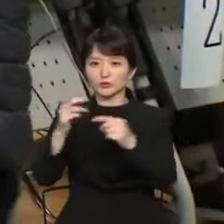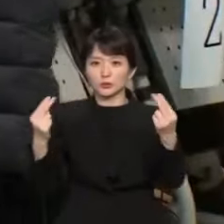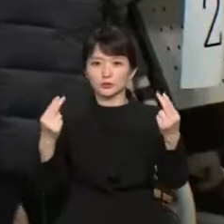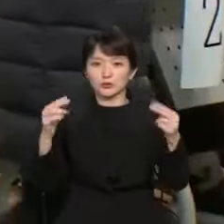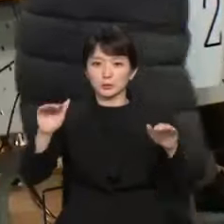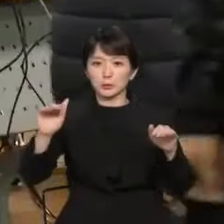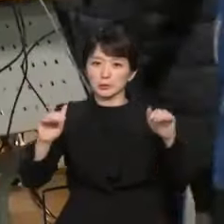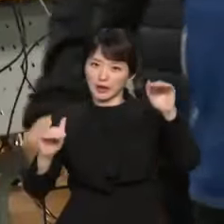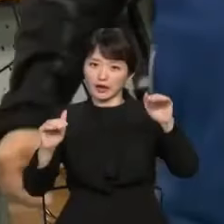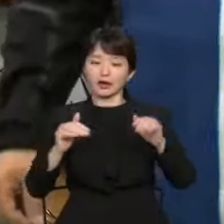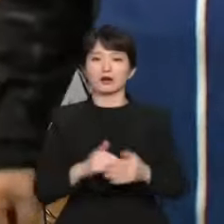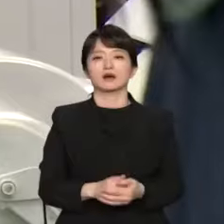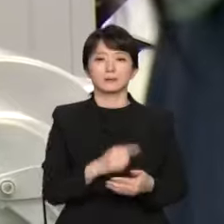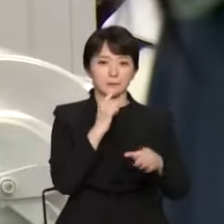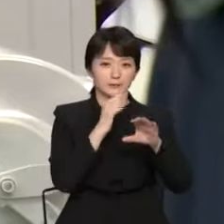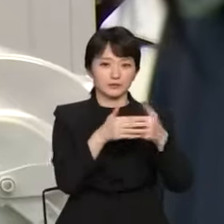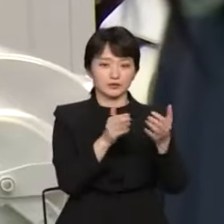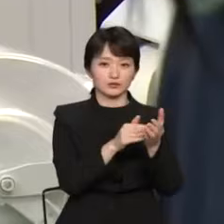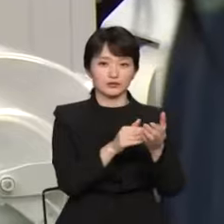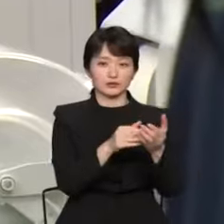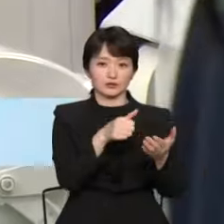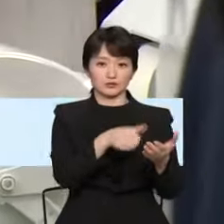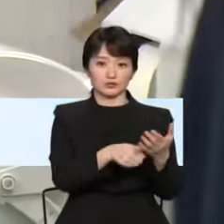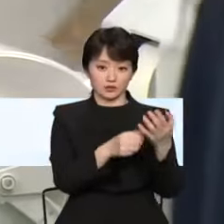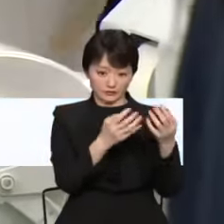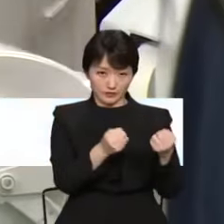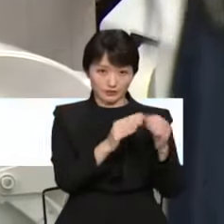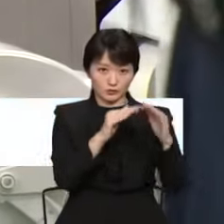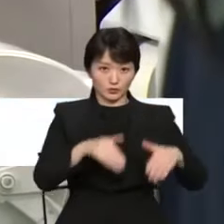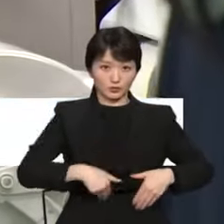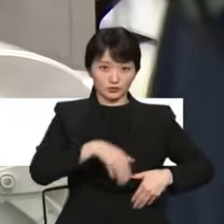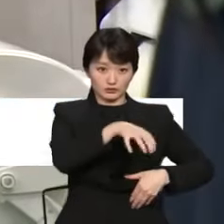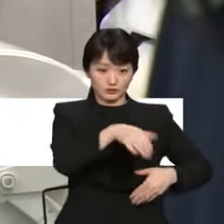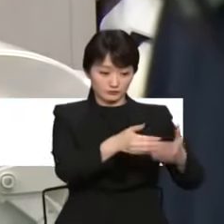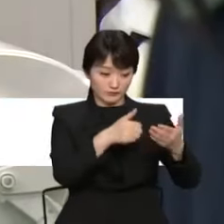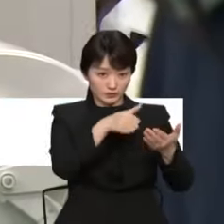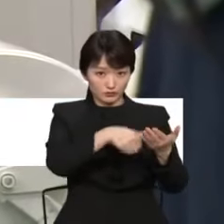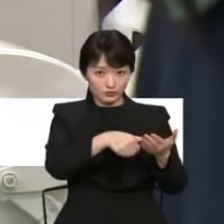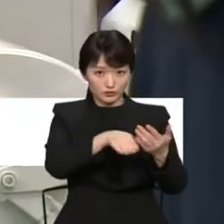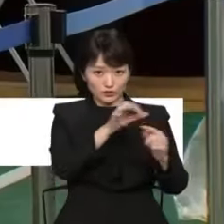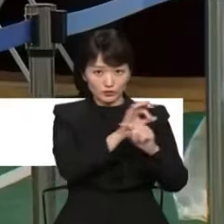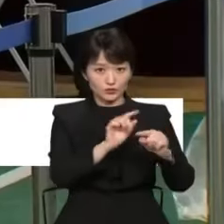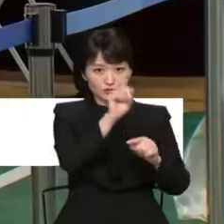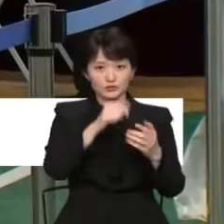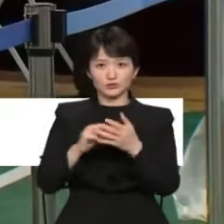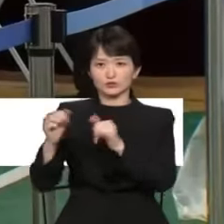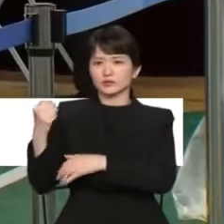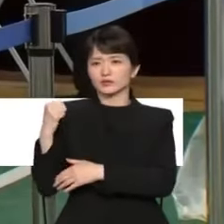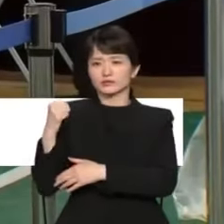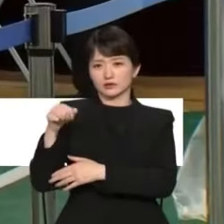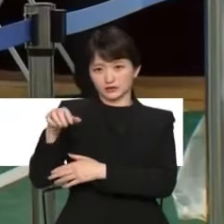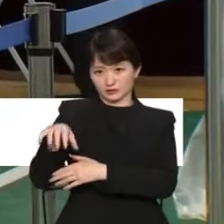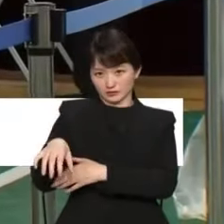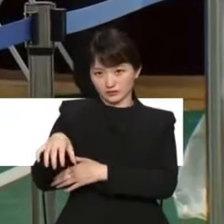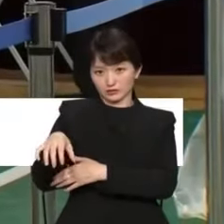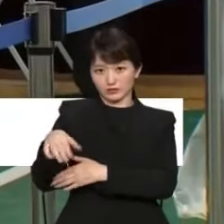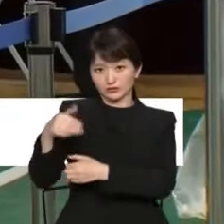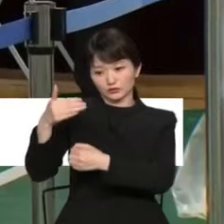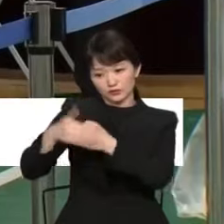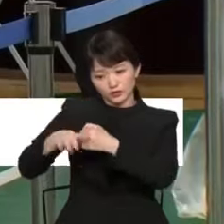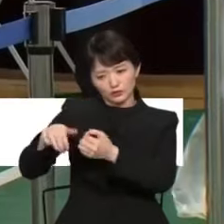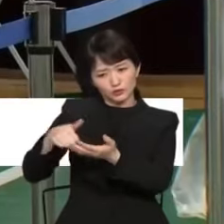높았습니다. 그러니까 민주당 세가 강한 호남에서는 사전 투표율이 높고 국민의힘 세가 강한 대구에서는